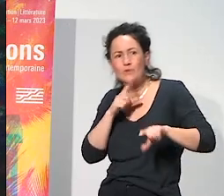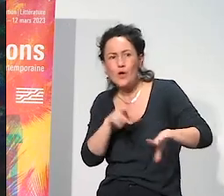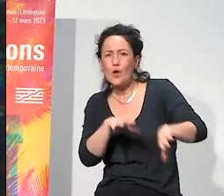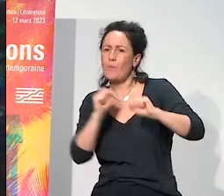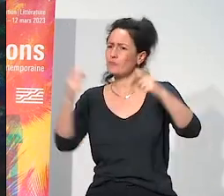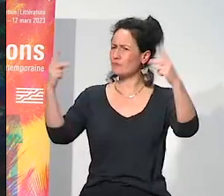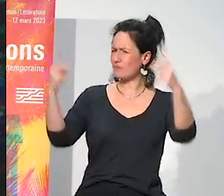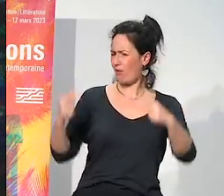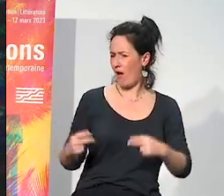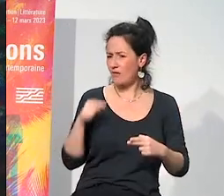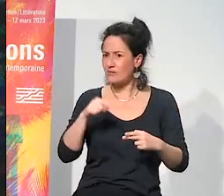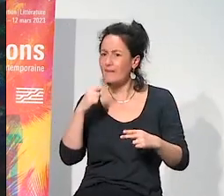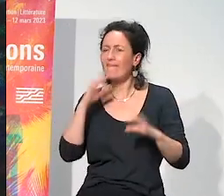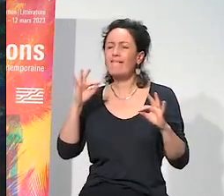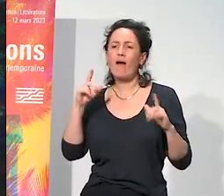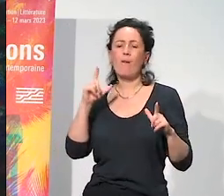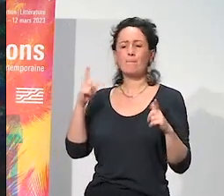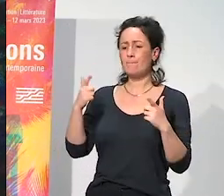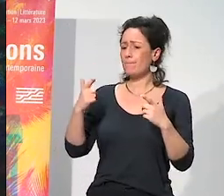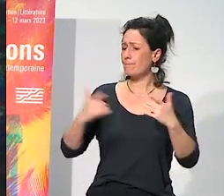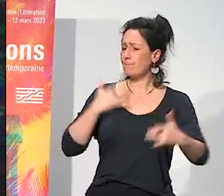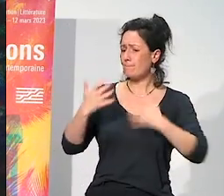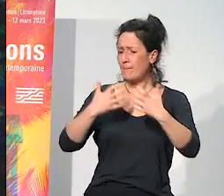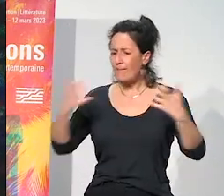comédies familiales pour l'adapter. Et puis,